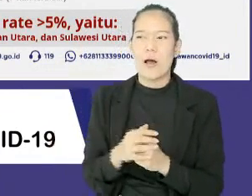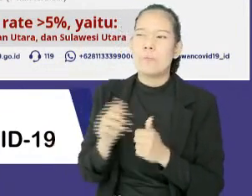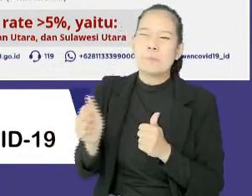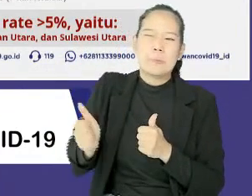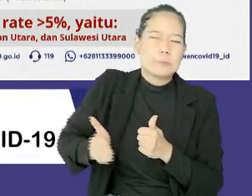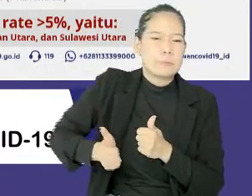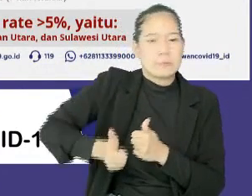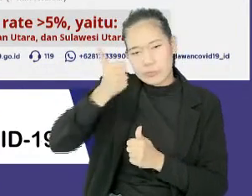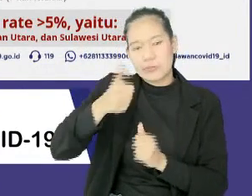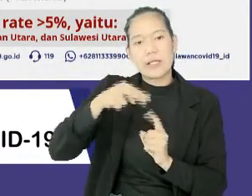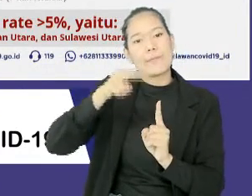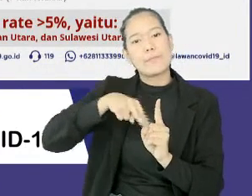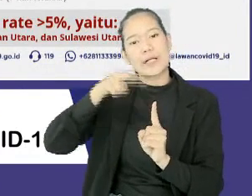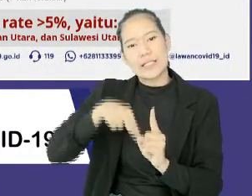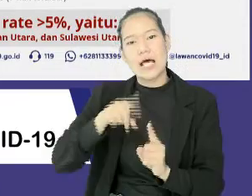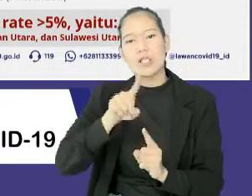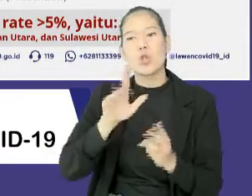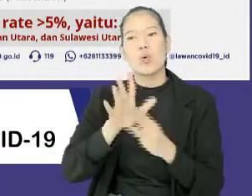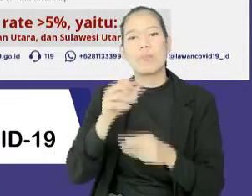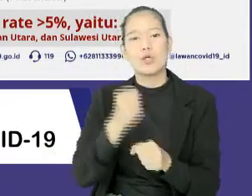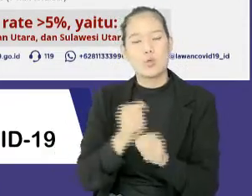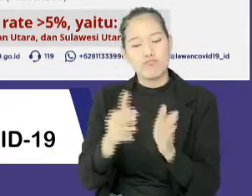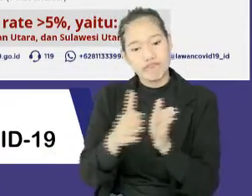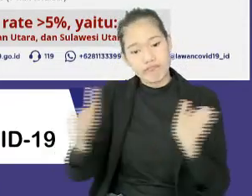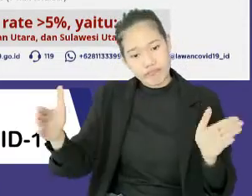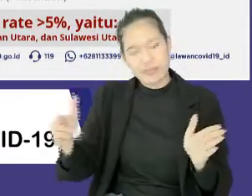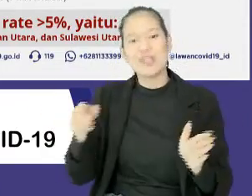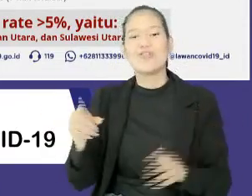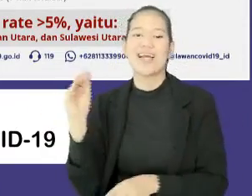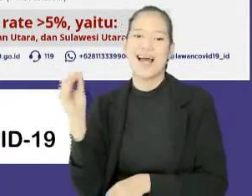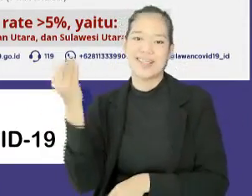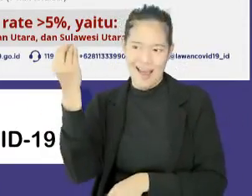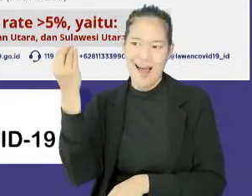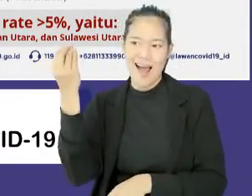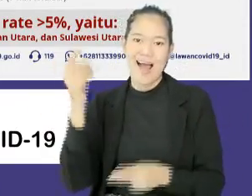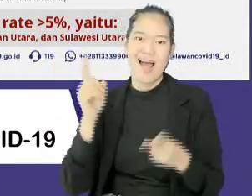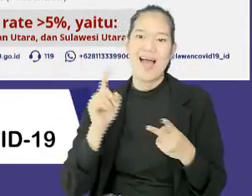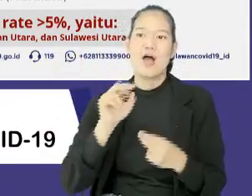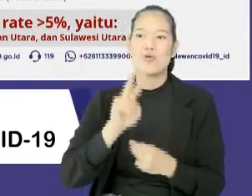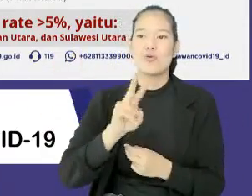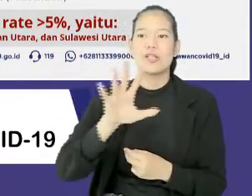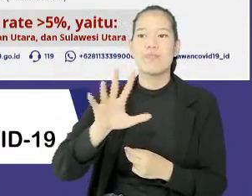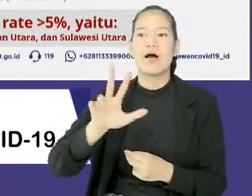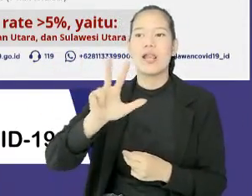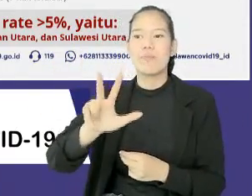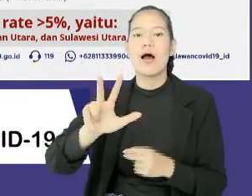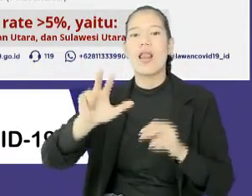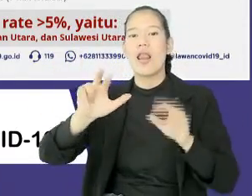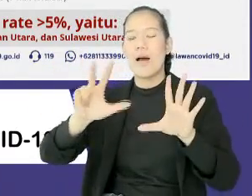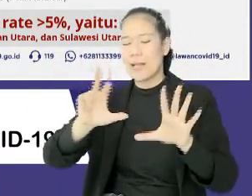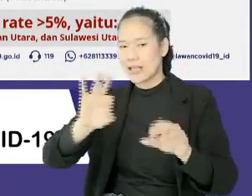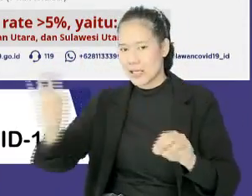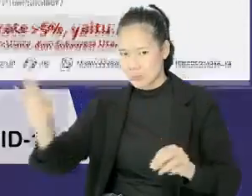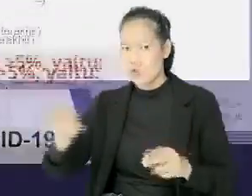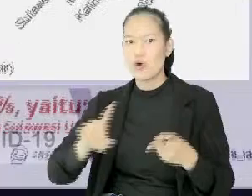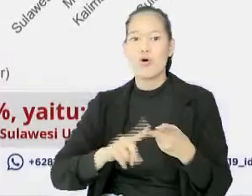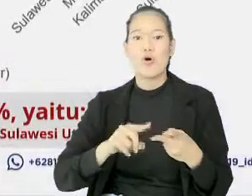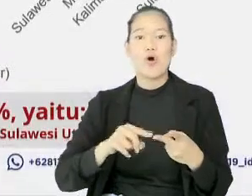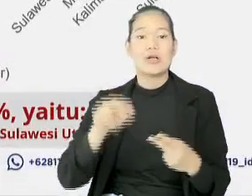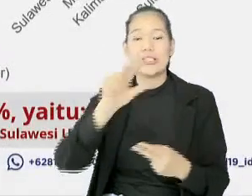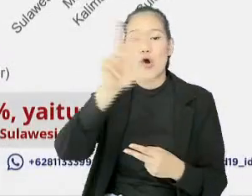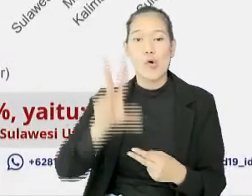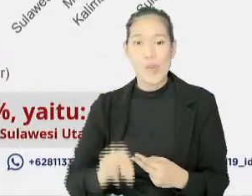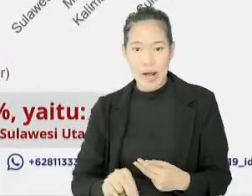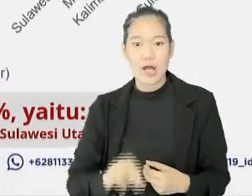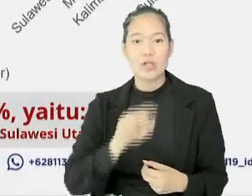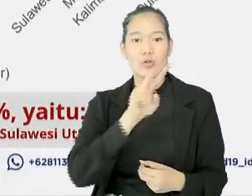gitu ya yang melakukan pemeriksaan dalam waktu seminggu dengan angka cukup tinggi ada DKI Jakarta diangkat 250 8000an kemudian Jawa